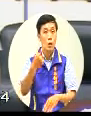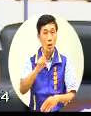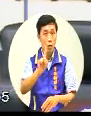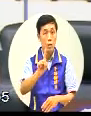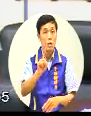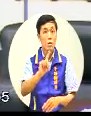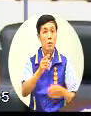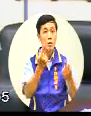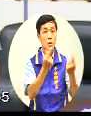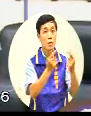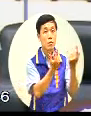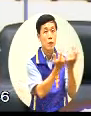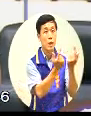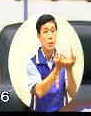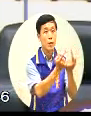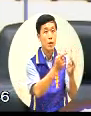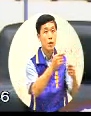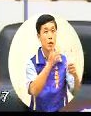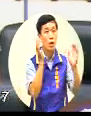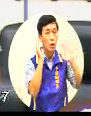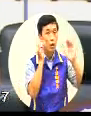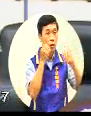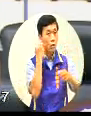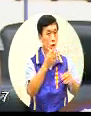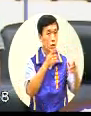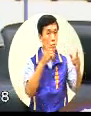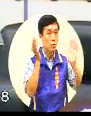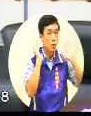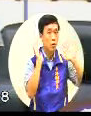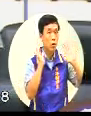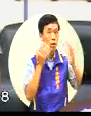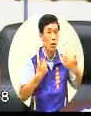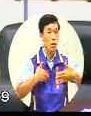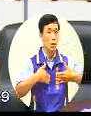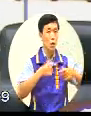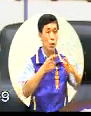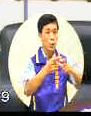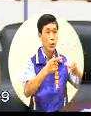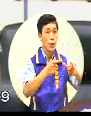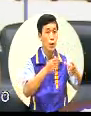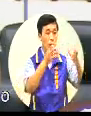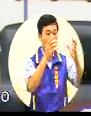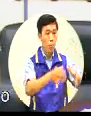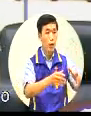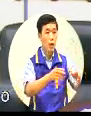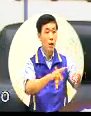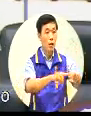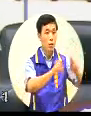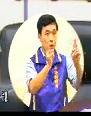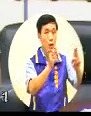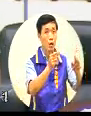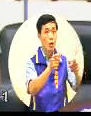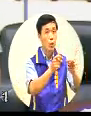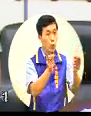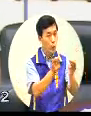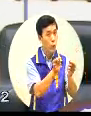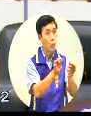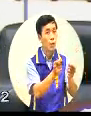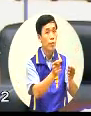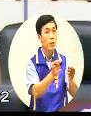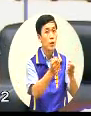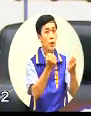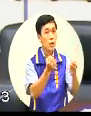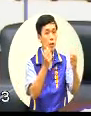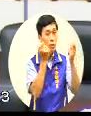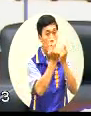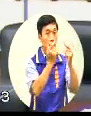台北的儿童新乐园哦，其实嘛，刚刚开播无偌久， 啊，其实伫个台北市也是讲非常非常的